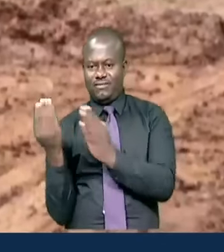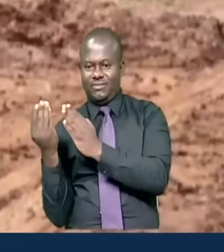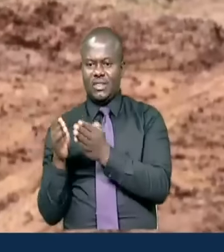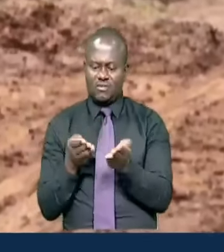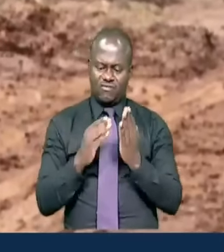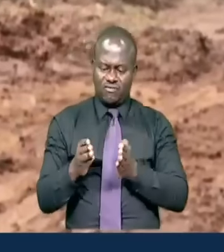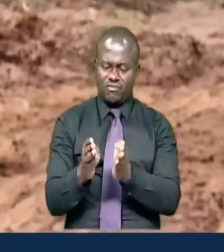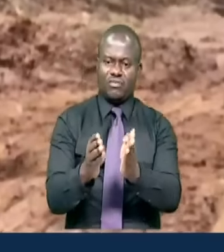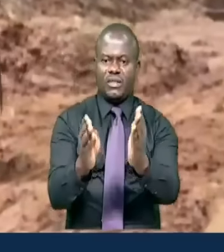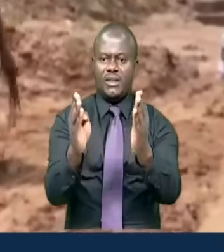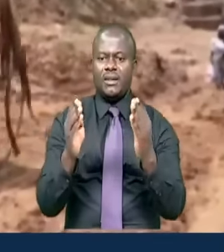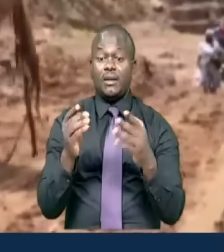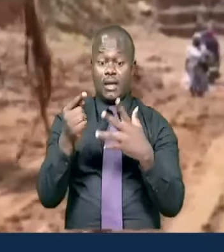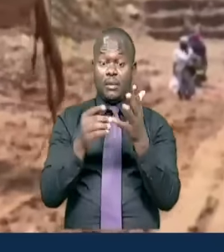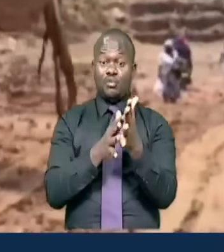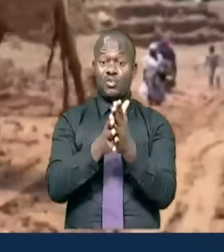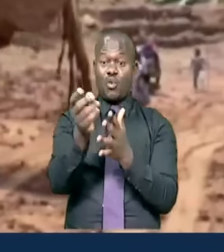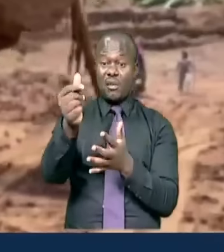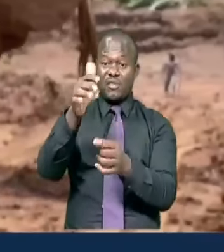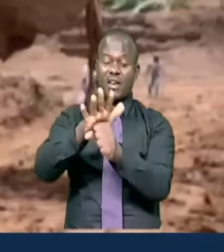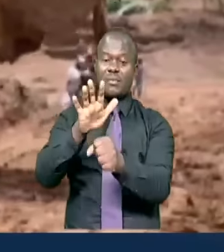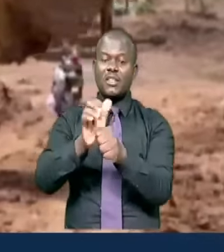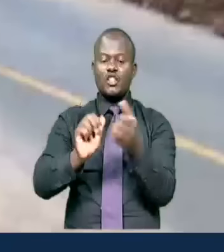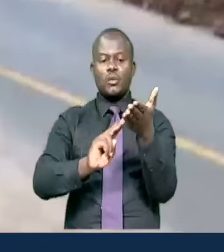bikunze kugwamo, ibintu nabyo bitwara amafaranga